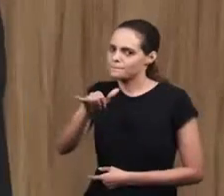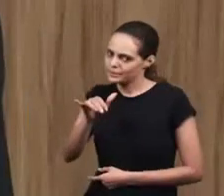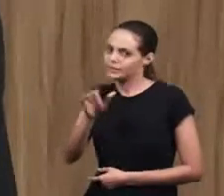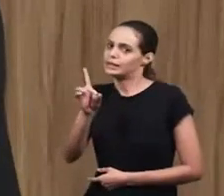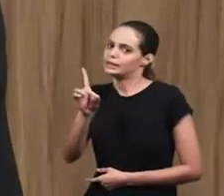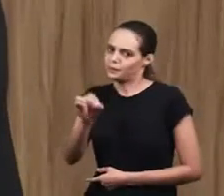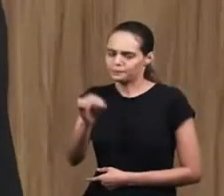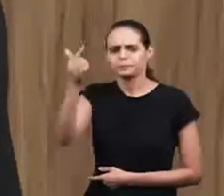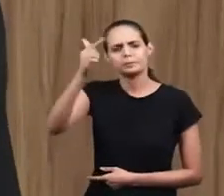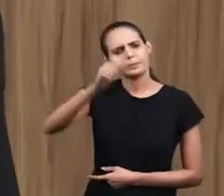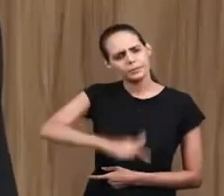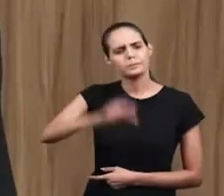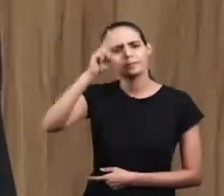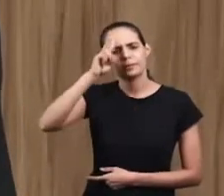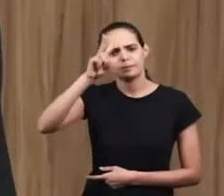Heute werden wir neue